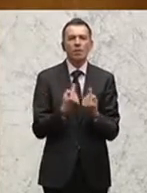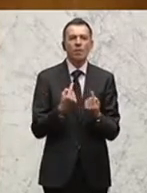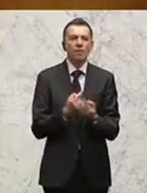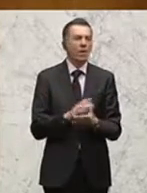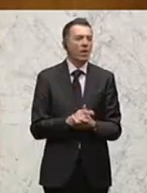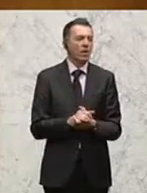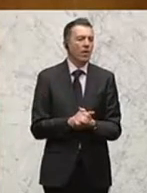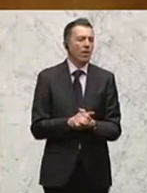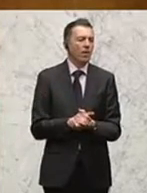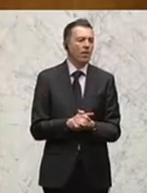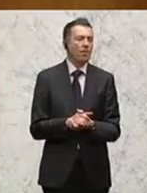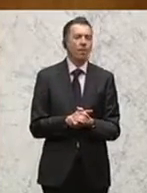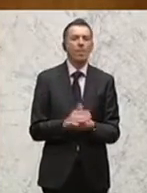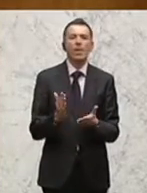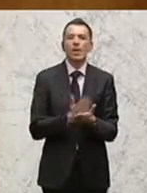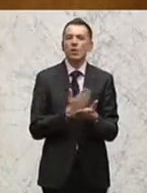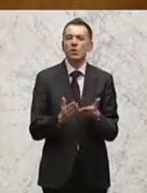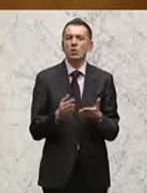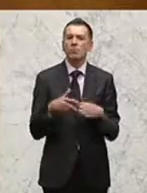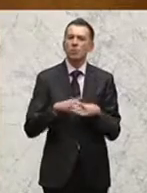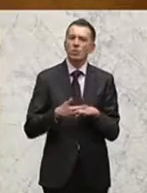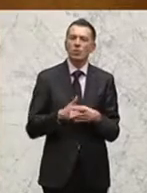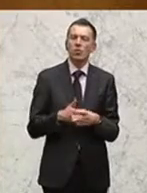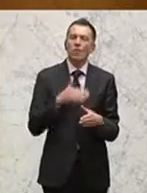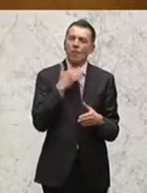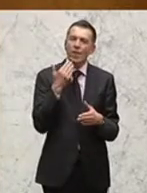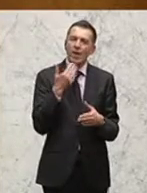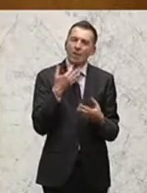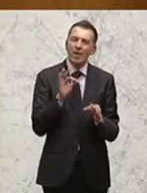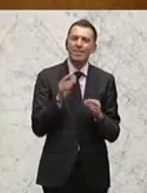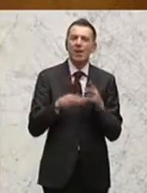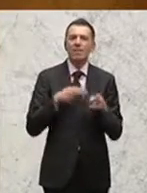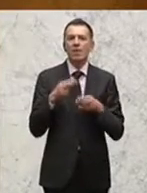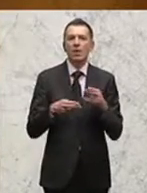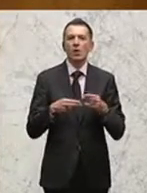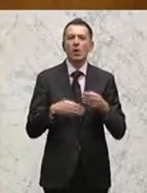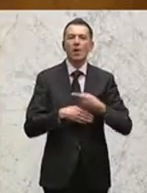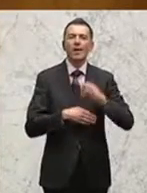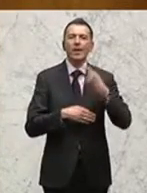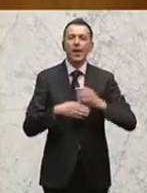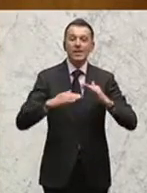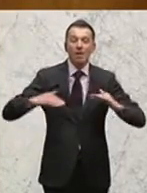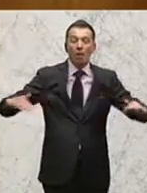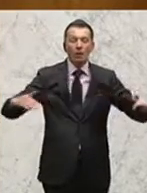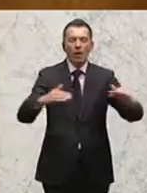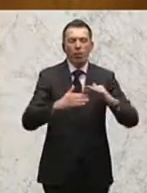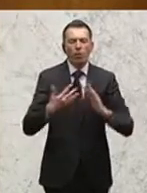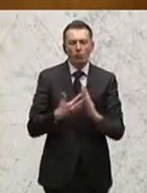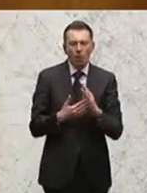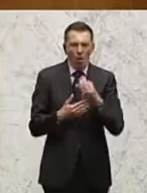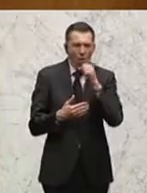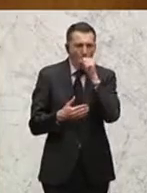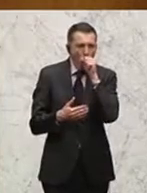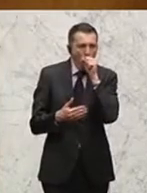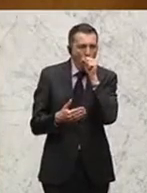ein wesentlich effizienteres Instrumentarium entschieden, nämlich die Grenzraumkontrollen, weil sie wesentlich